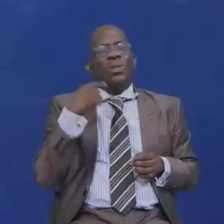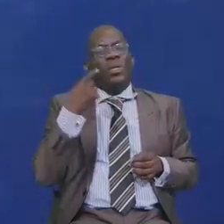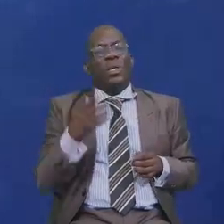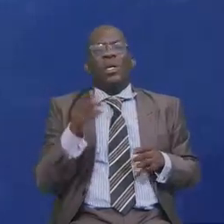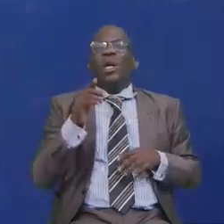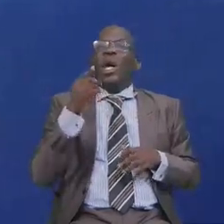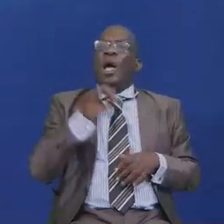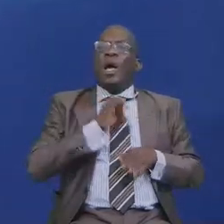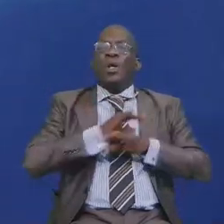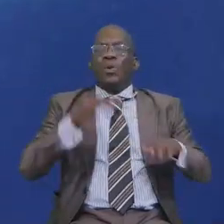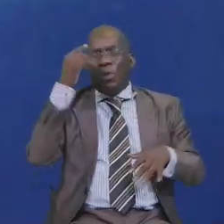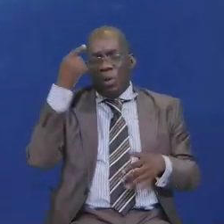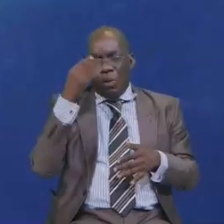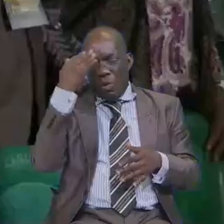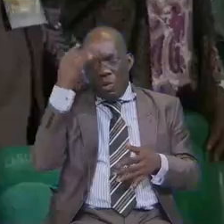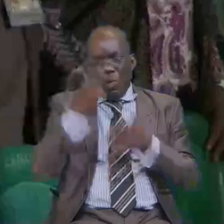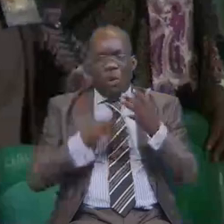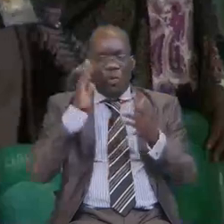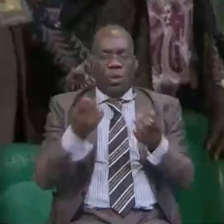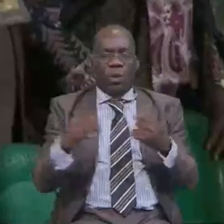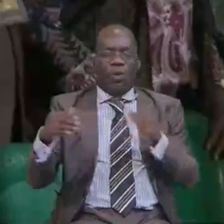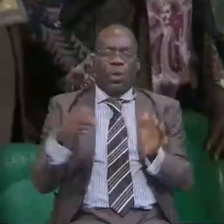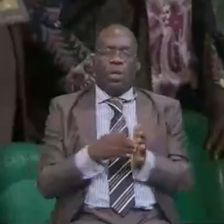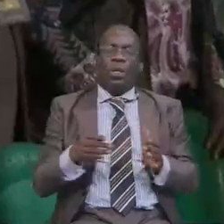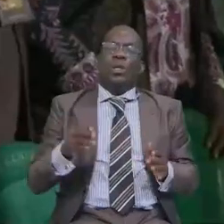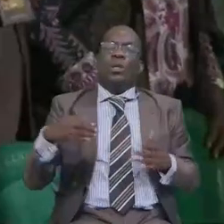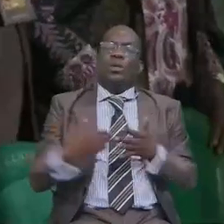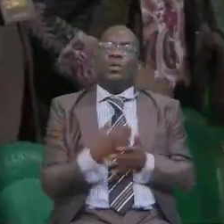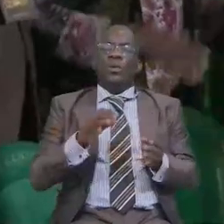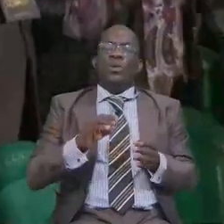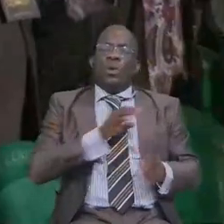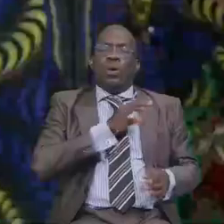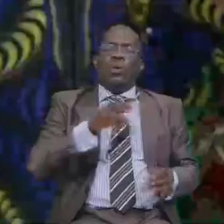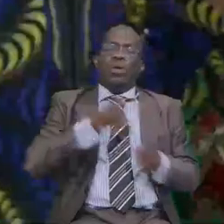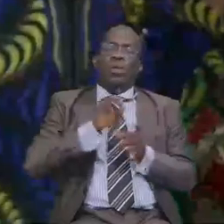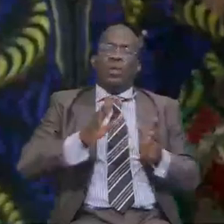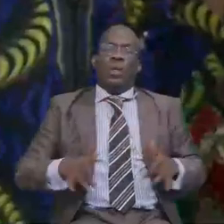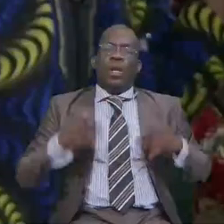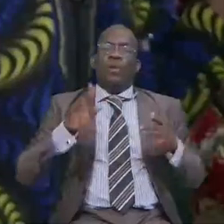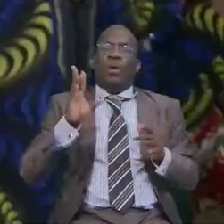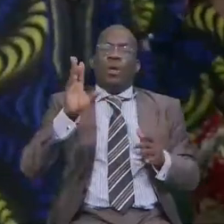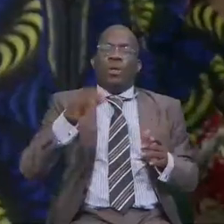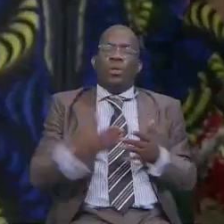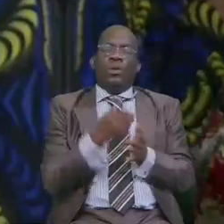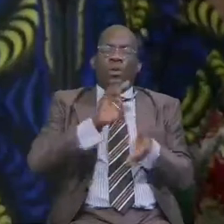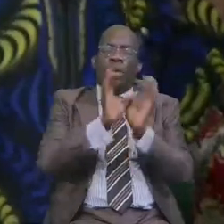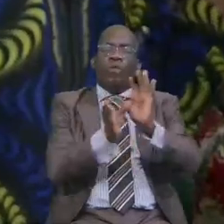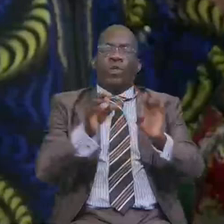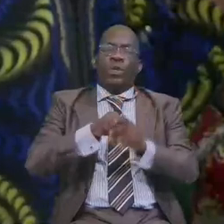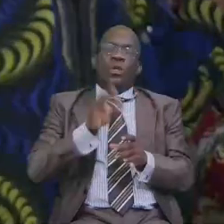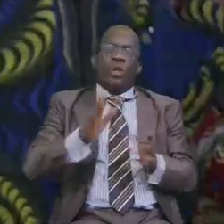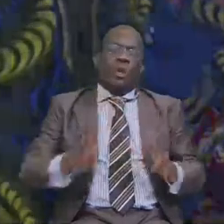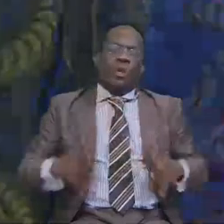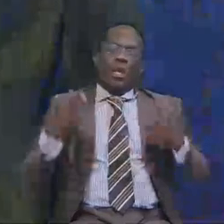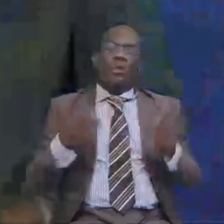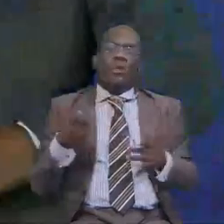pas ce qui va arriver. Plus de courage dans ta vie, une nouvelle conviction dans ta vie, et la